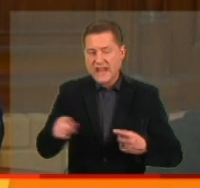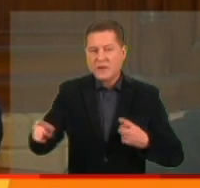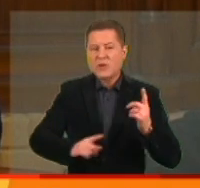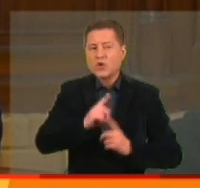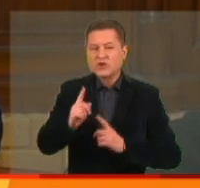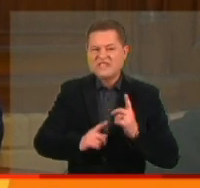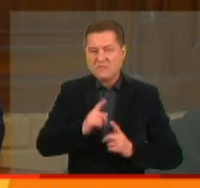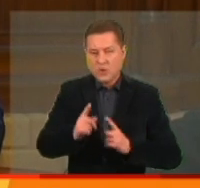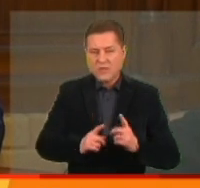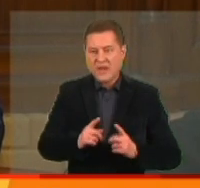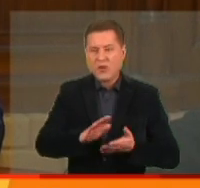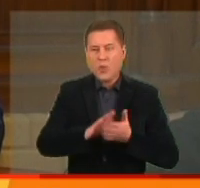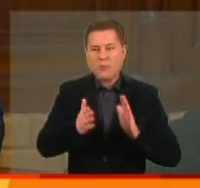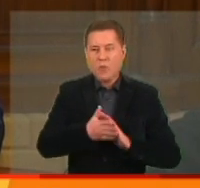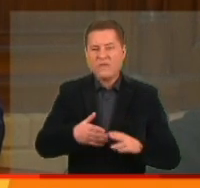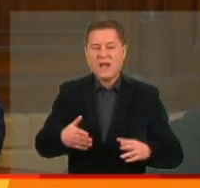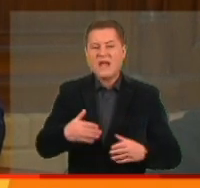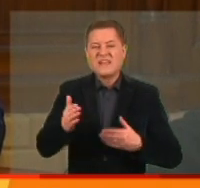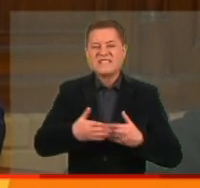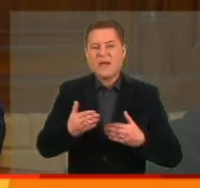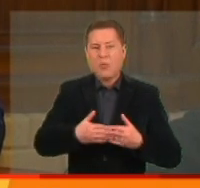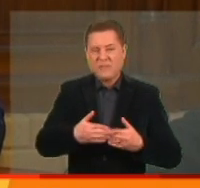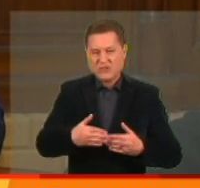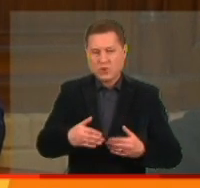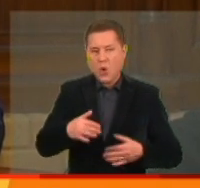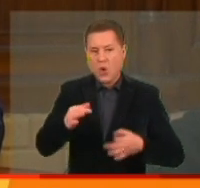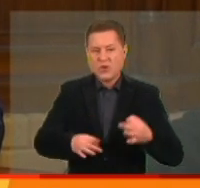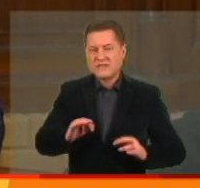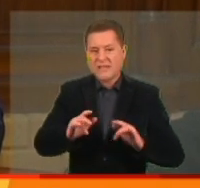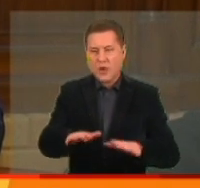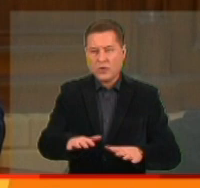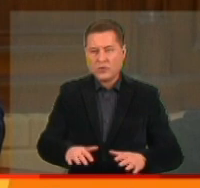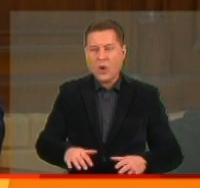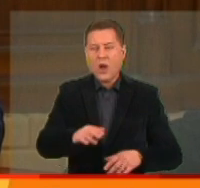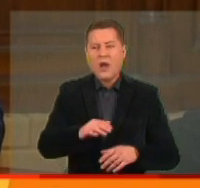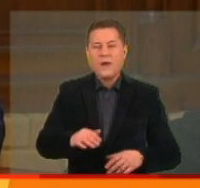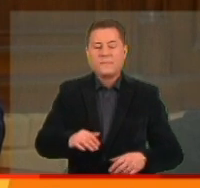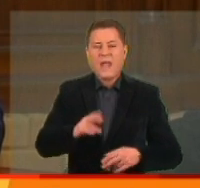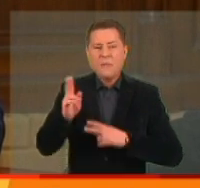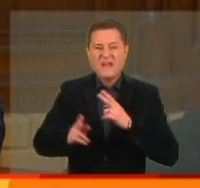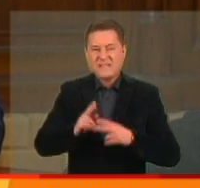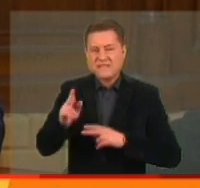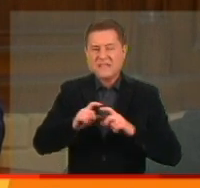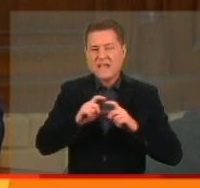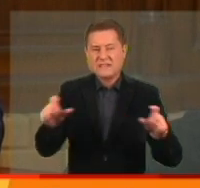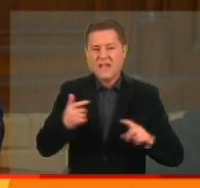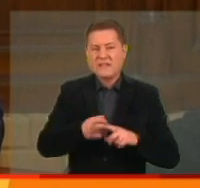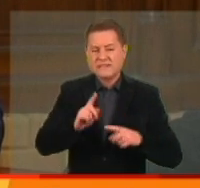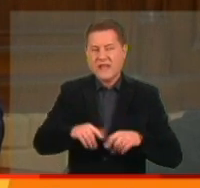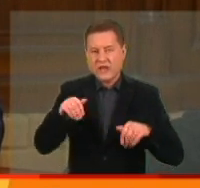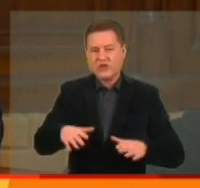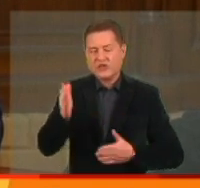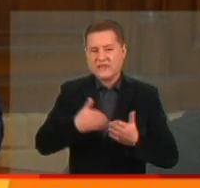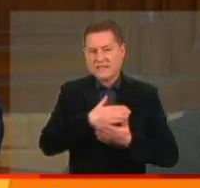змінювати умови запобіжного заходу. Тому ми абсолютно впевнені, що апеляційна інстанція вказане рішення скасує